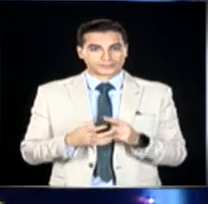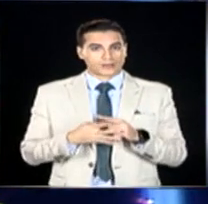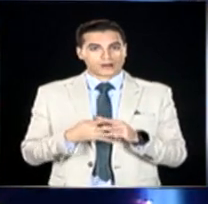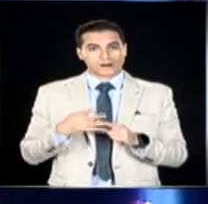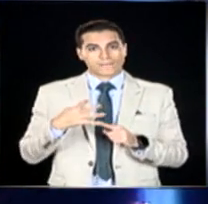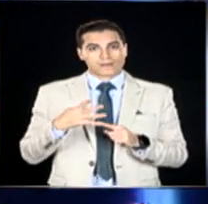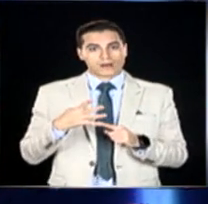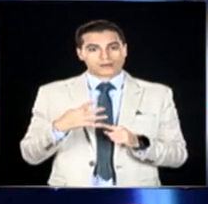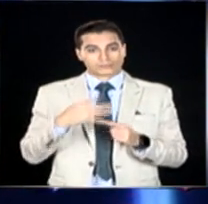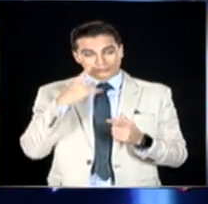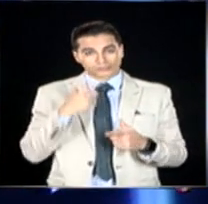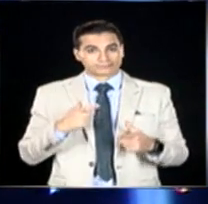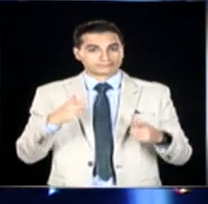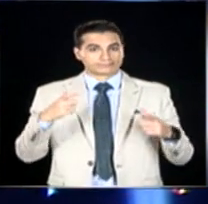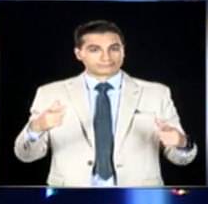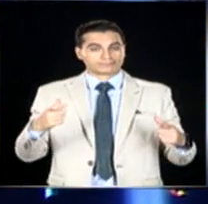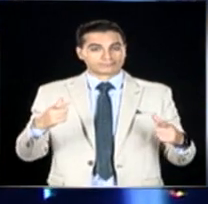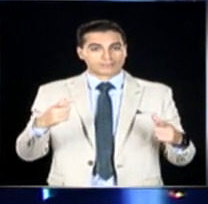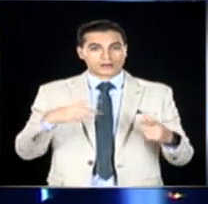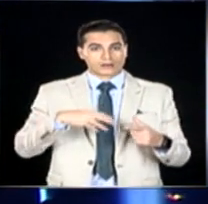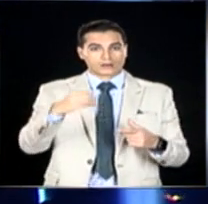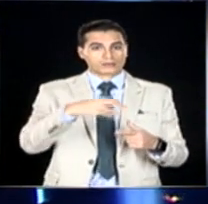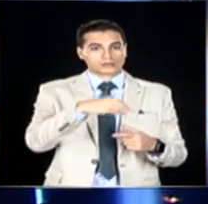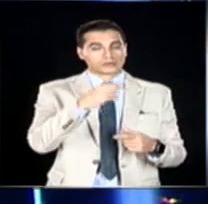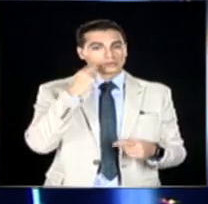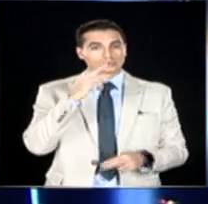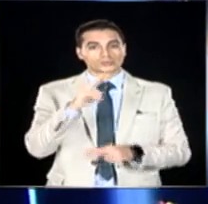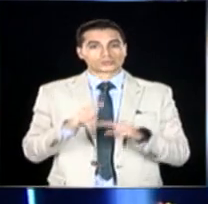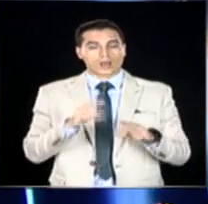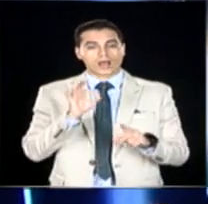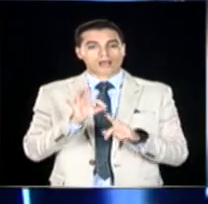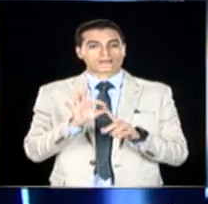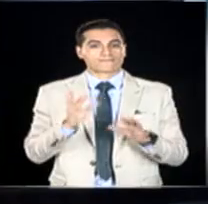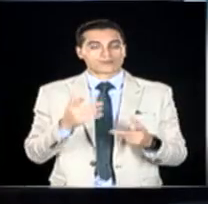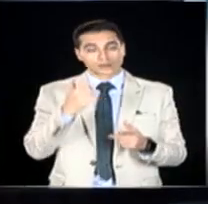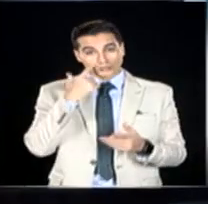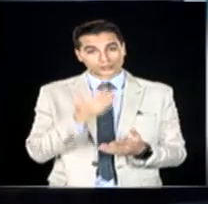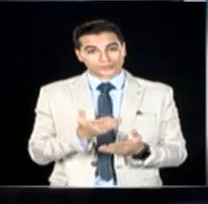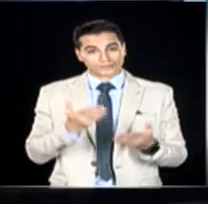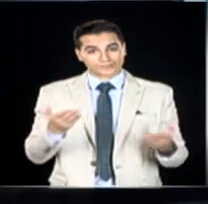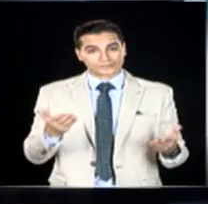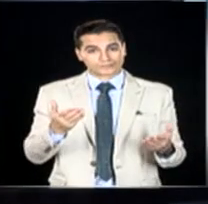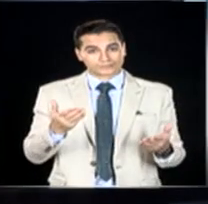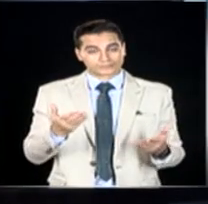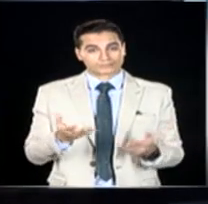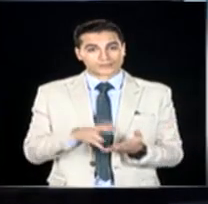ذهنيه. انا اعدي عليكم وكل حد هياخد كوره. نبتدي